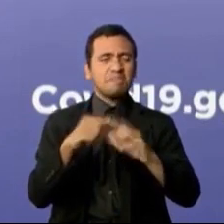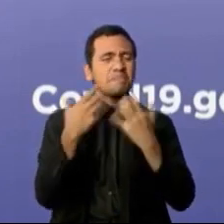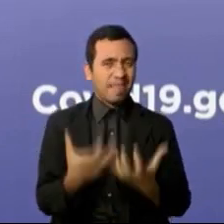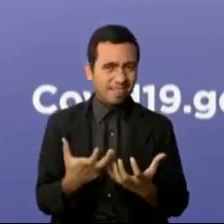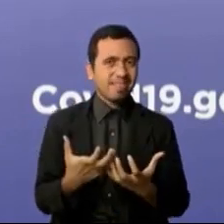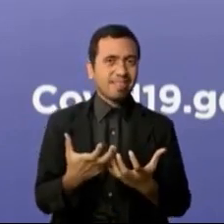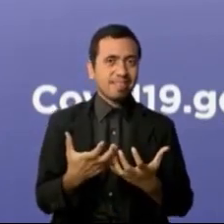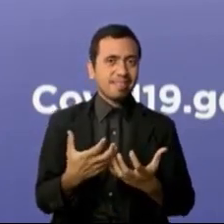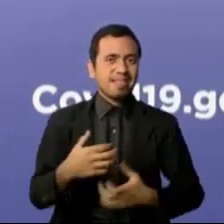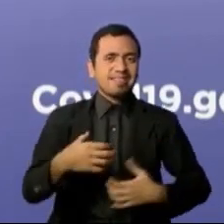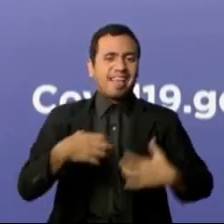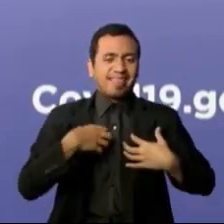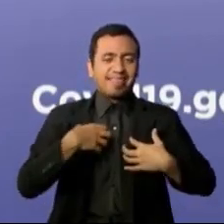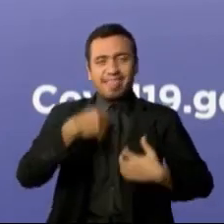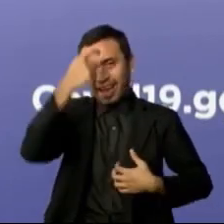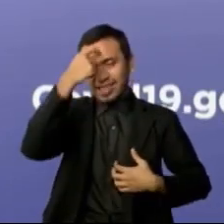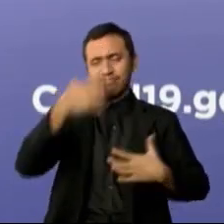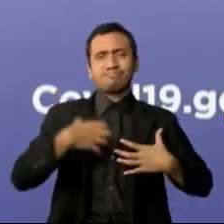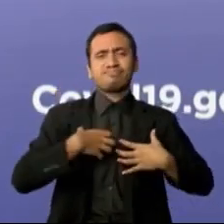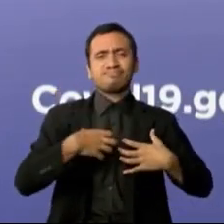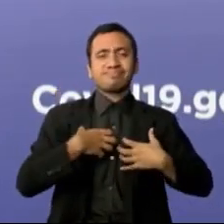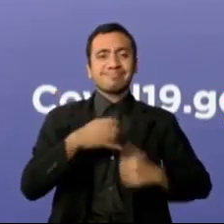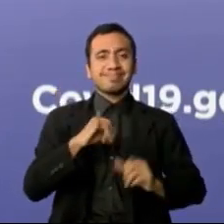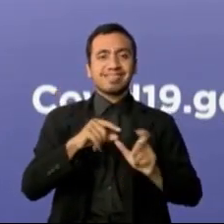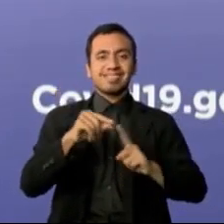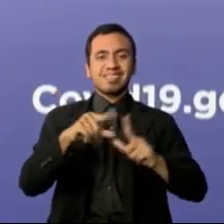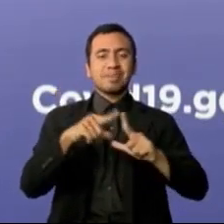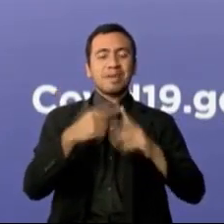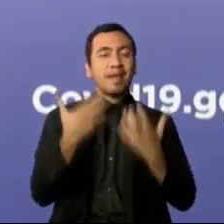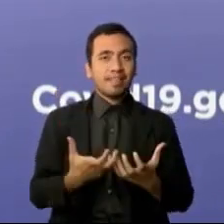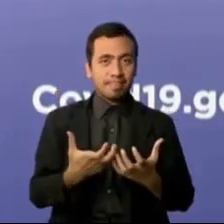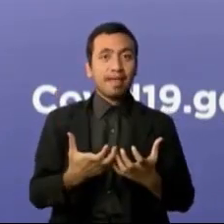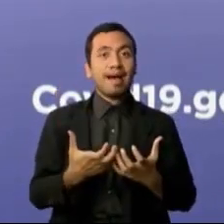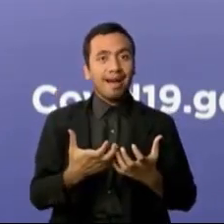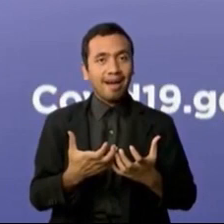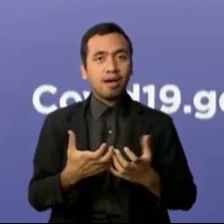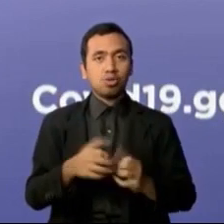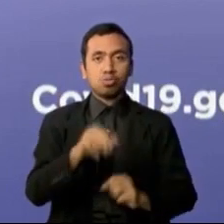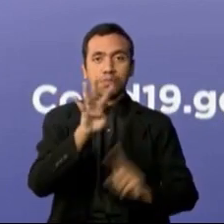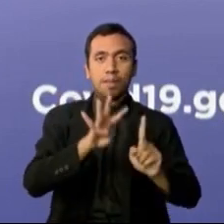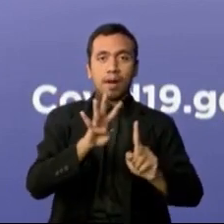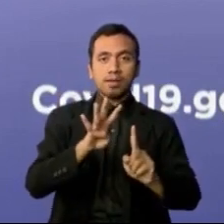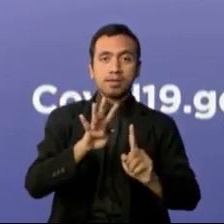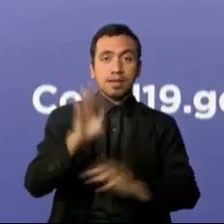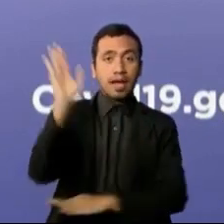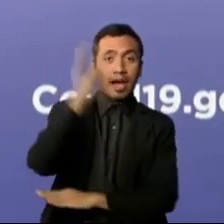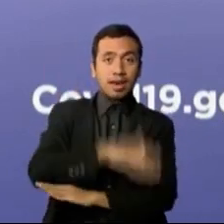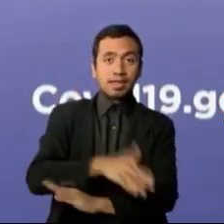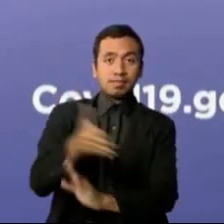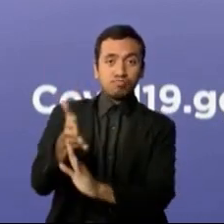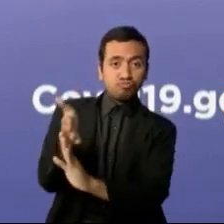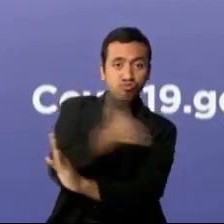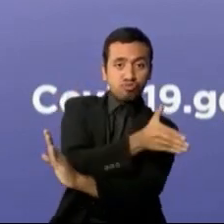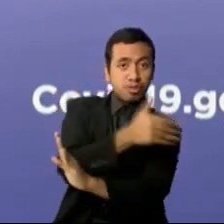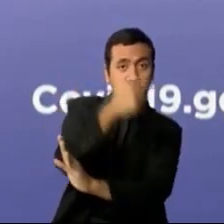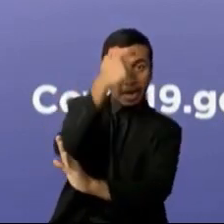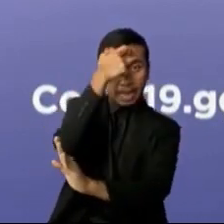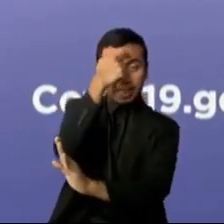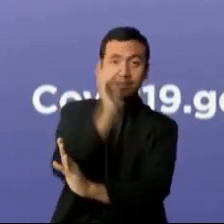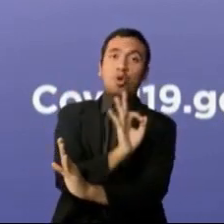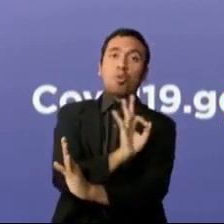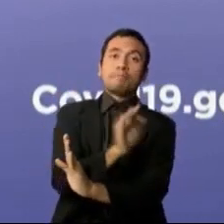dimana didalam riwayat penyakitnya dalam patbelas hari sebelum sakit